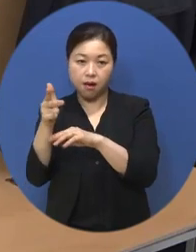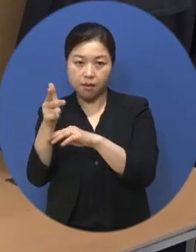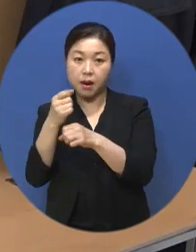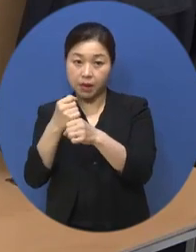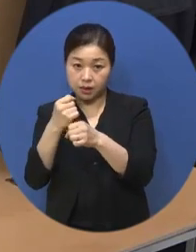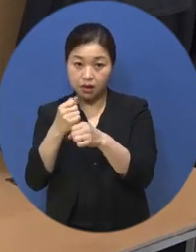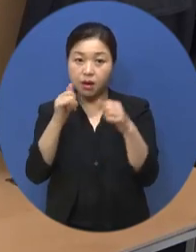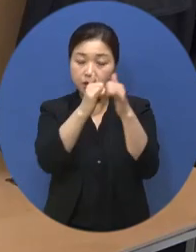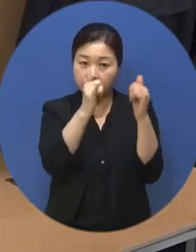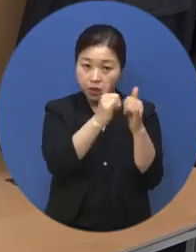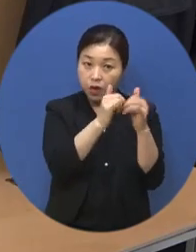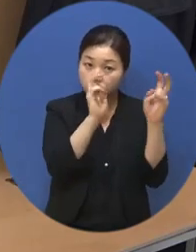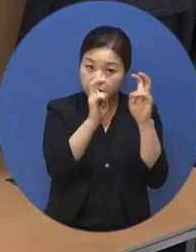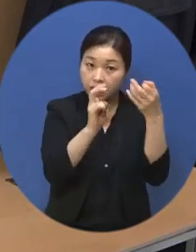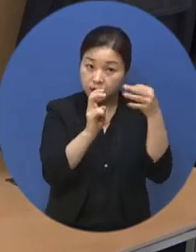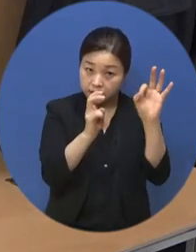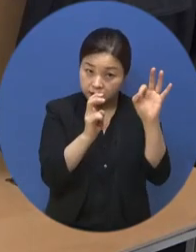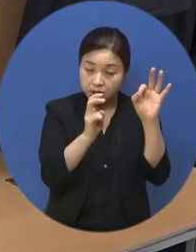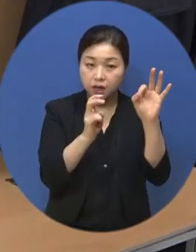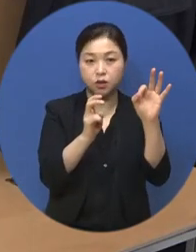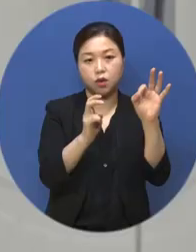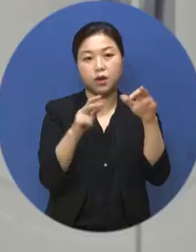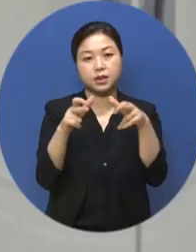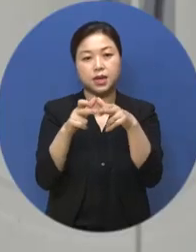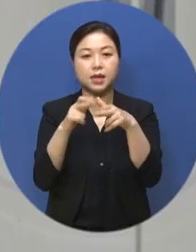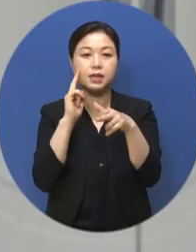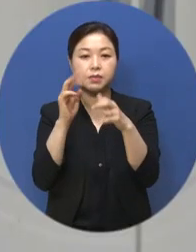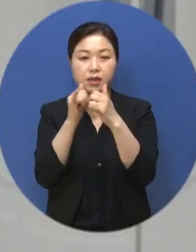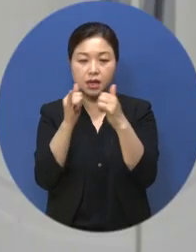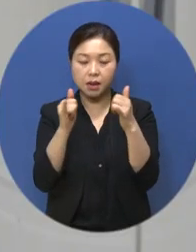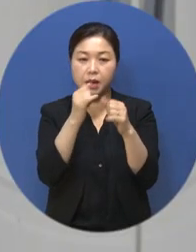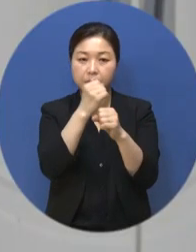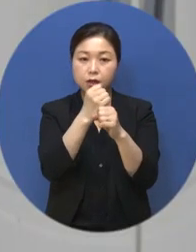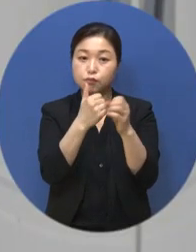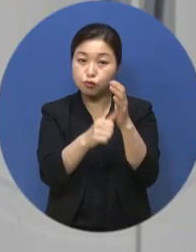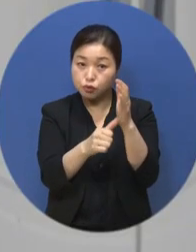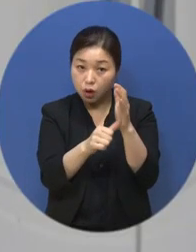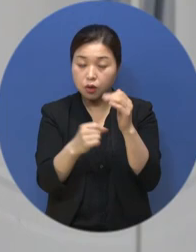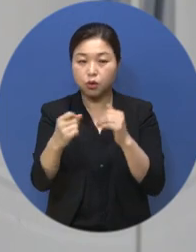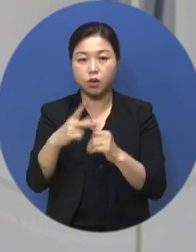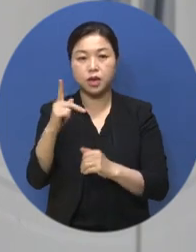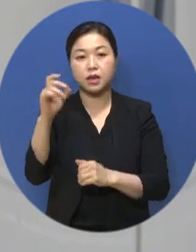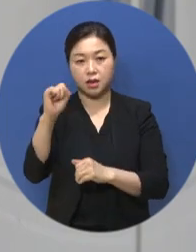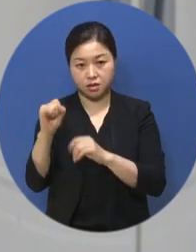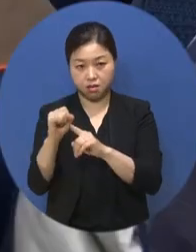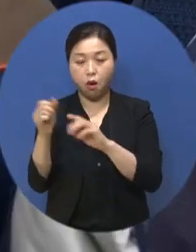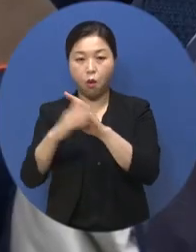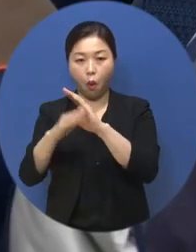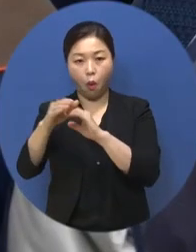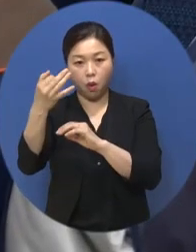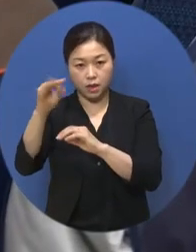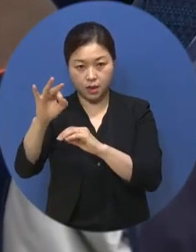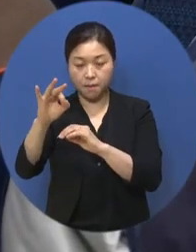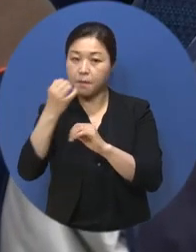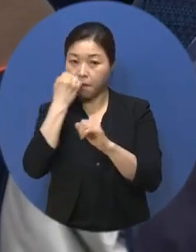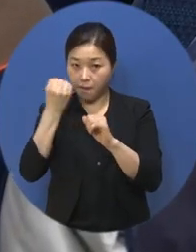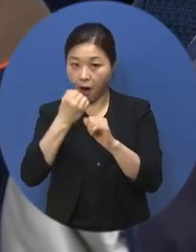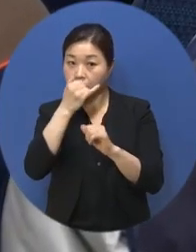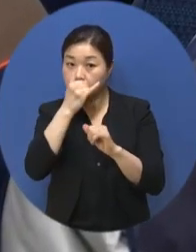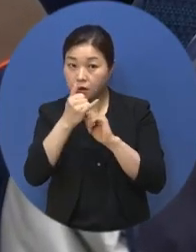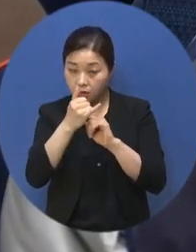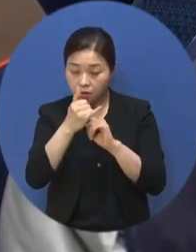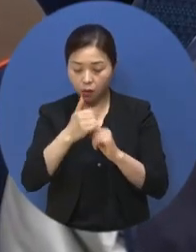기업 인증, 중증장애인 생산품 지정, KS마크 등 공공인증과 함께 자존감 있는